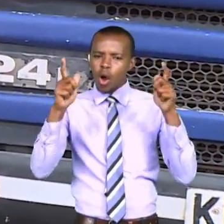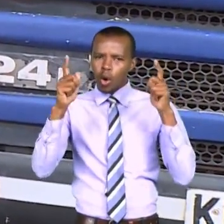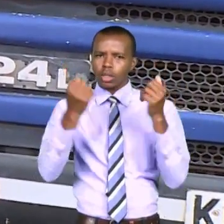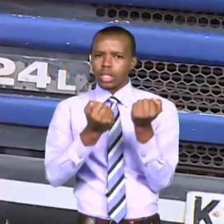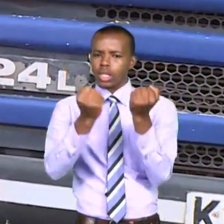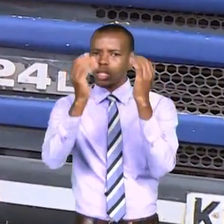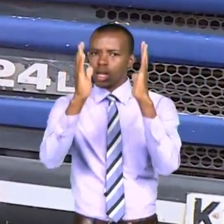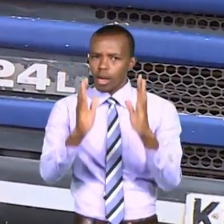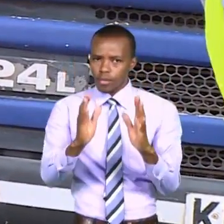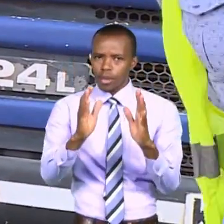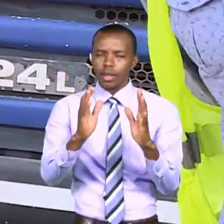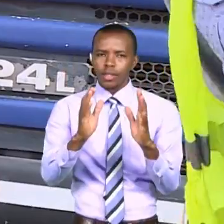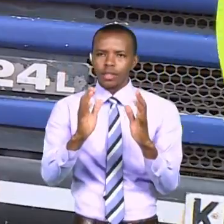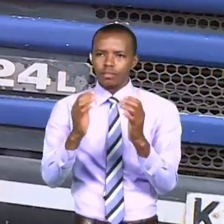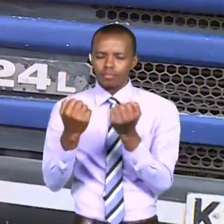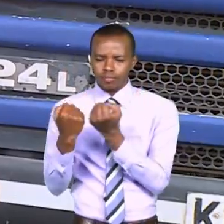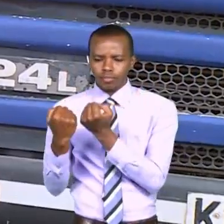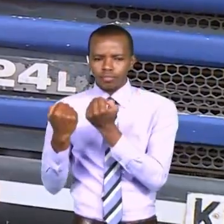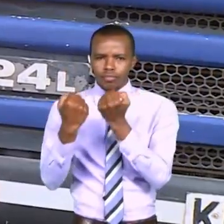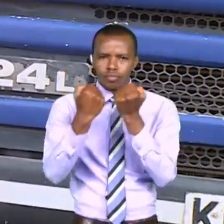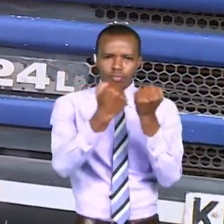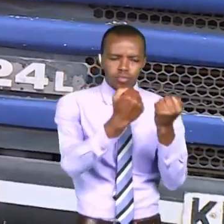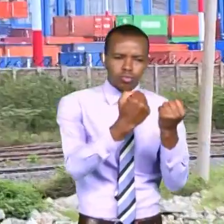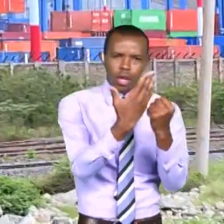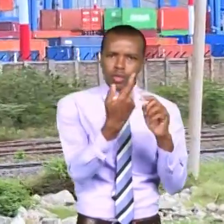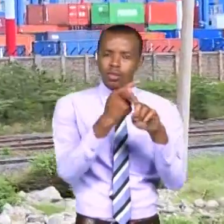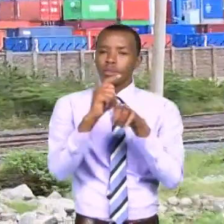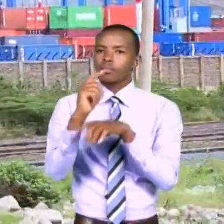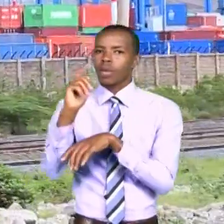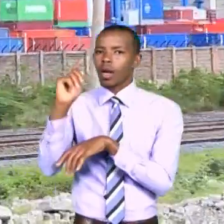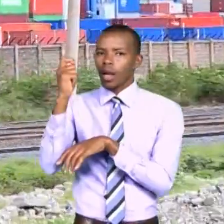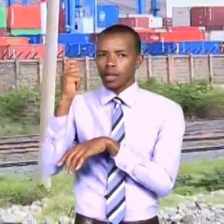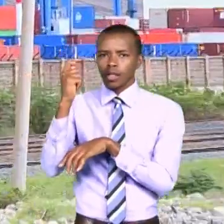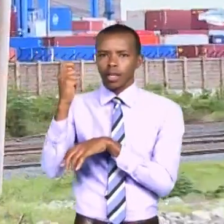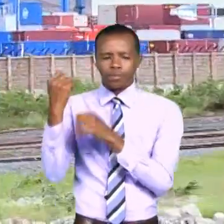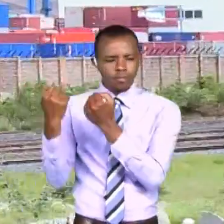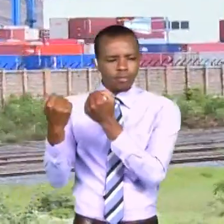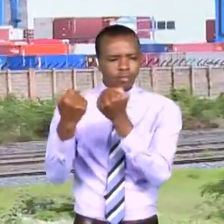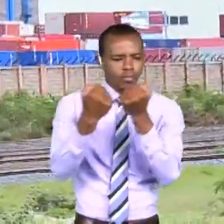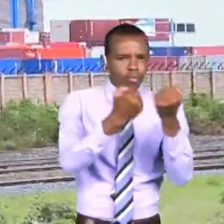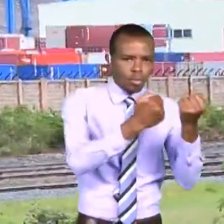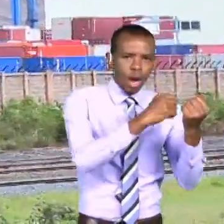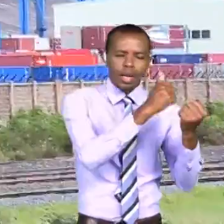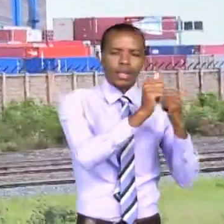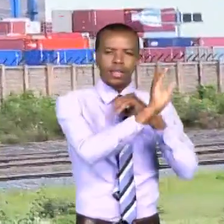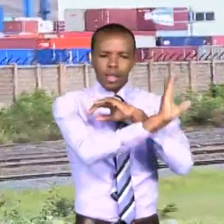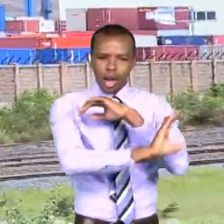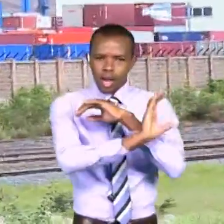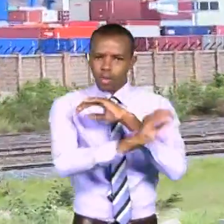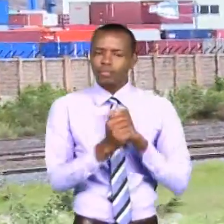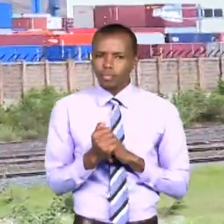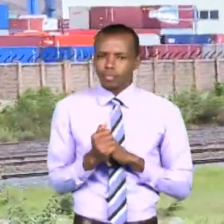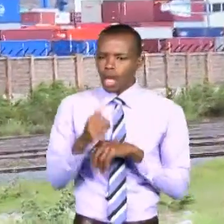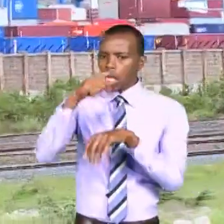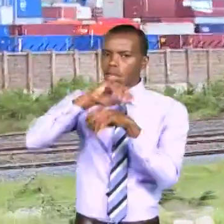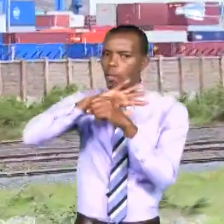magari ya masafa marefu ya kusafirisha bidhaa kutoka taifa hili la Kenya hadi kuelekea katika mataifa mengine. Tangu kuwepo